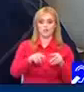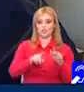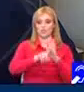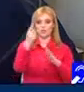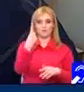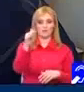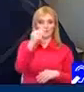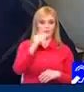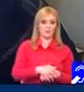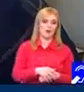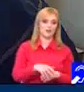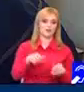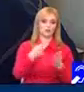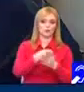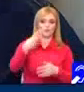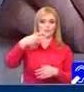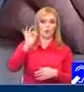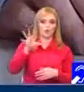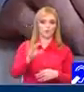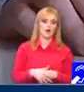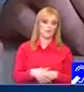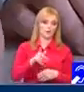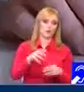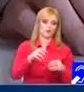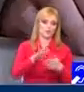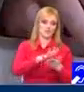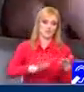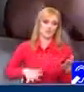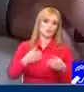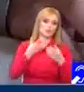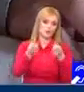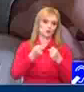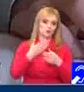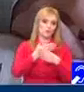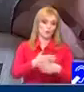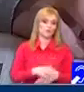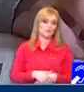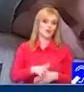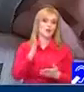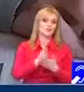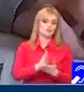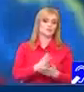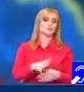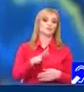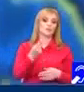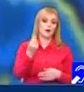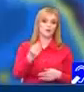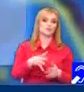februarie-31 octombrie, mult mai devreme decât în anii precedenți. În Fondul Național de Dezvoltare Agricolă și Mediul Rural sunt prevăzute